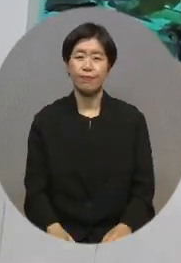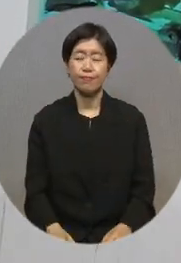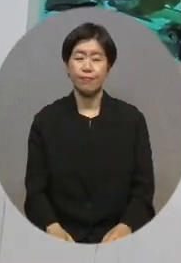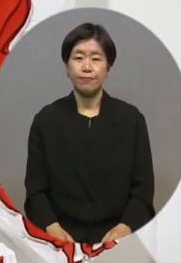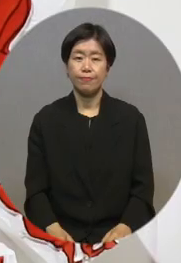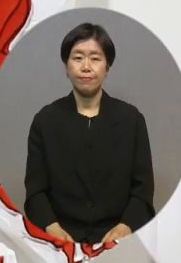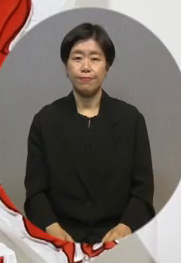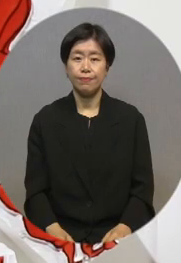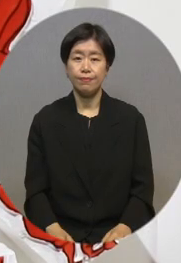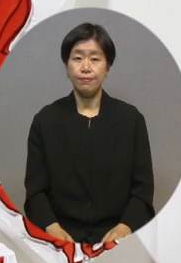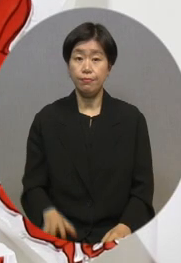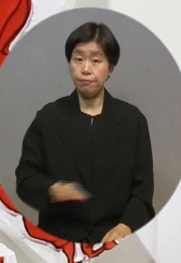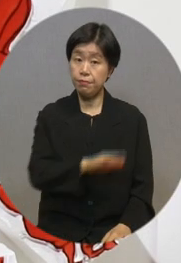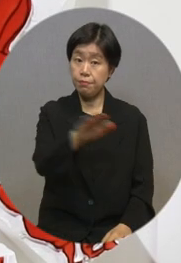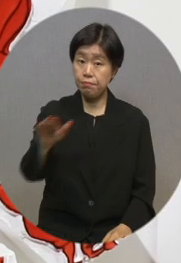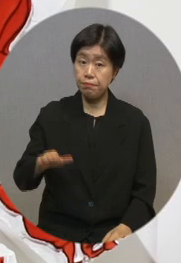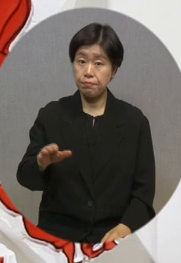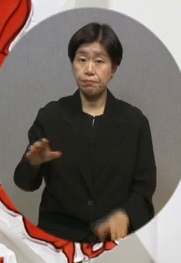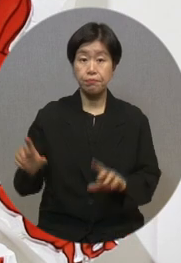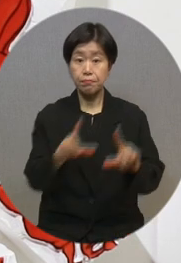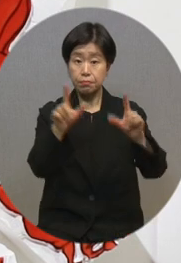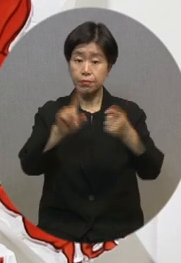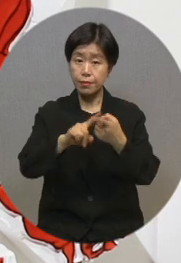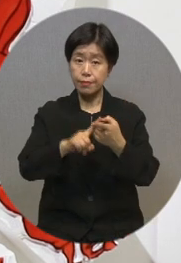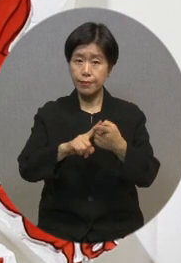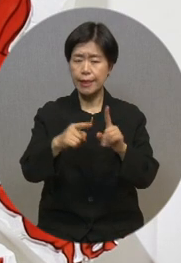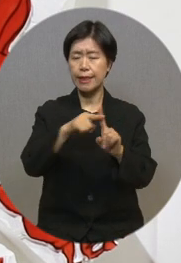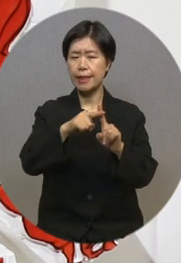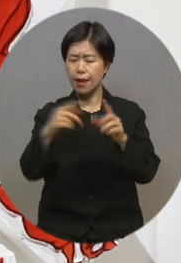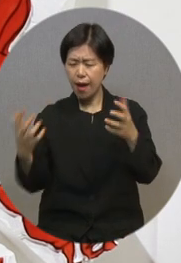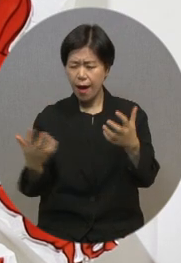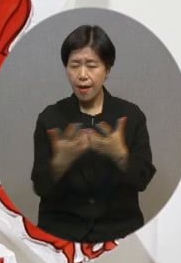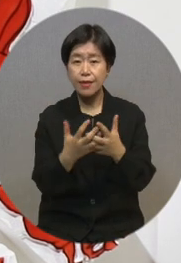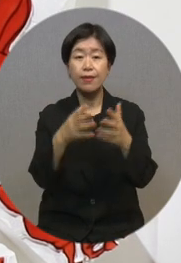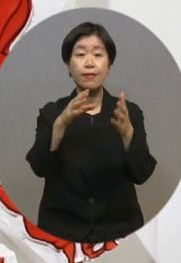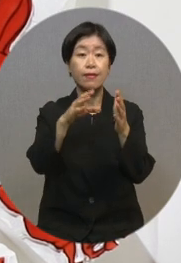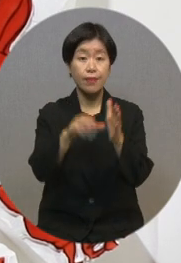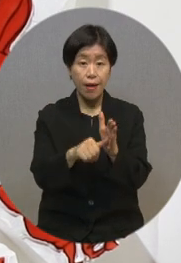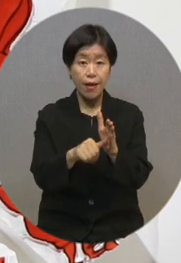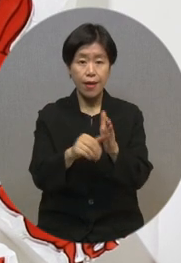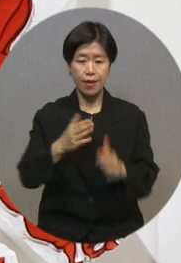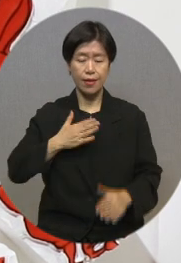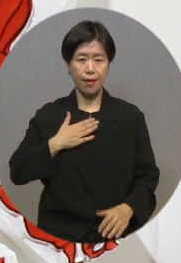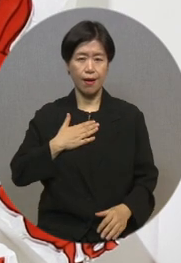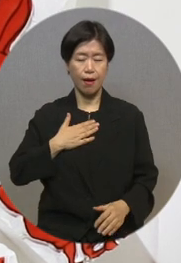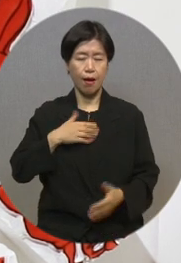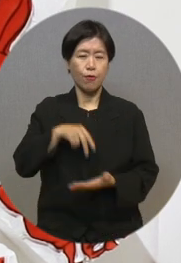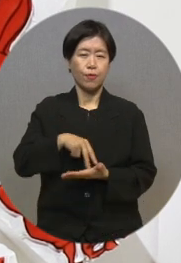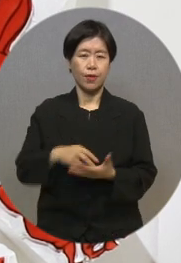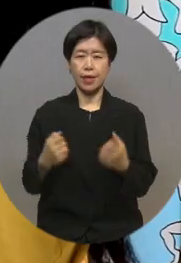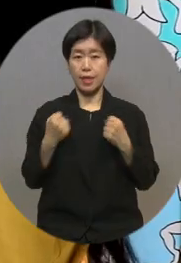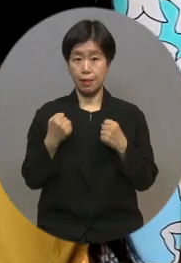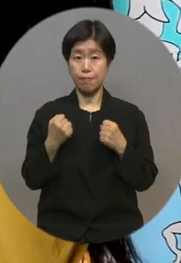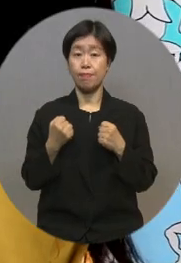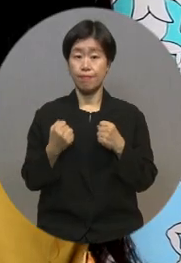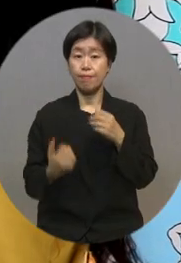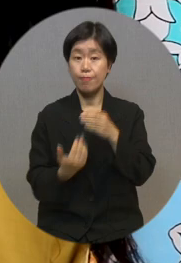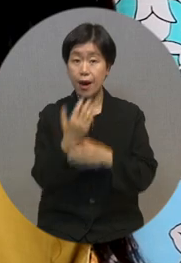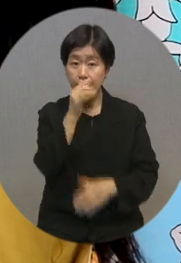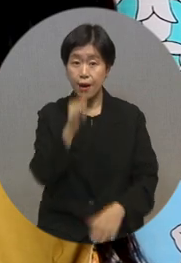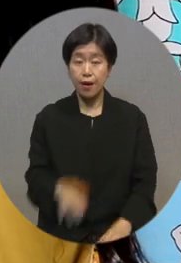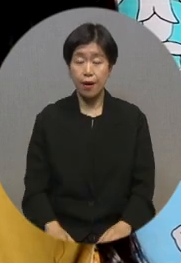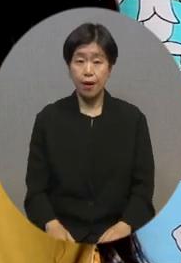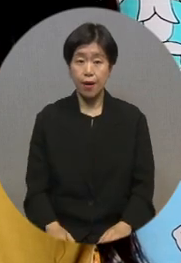합니다. 우리는 삶에 대한 긍정이 차오를 때 마침내 존재의 힘이 고양되고 이 힘을